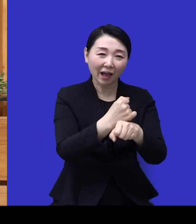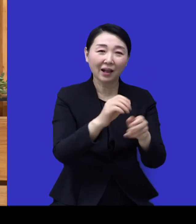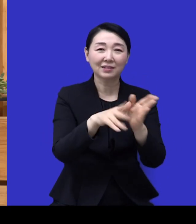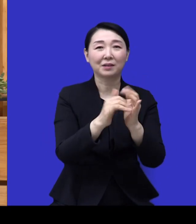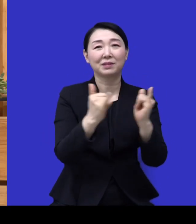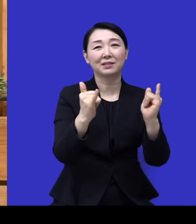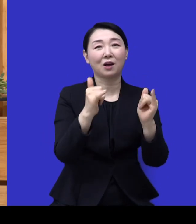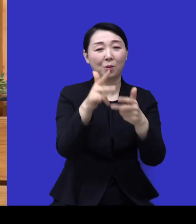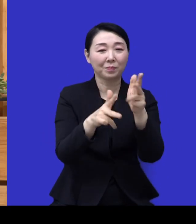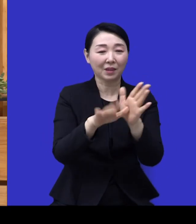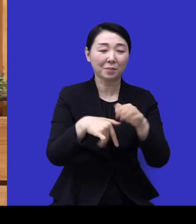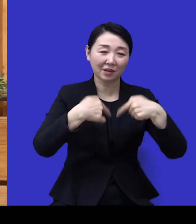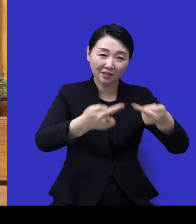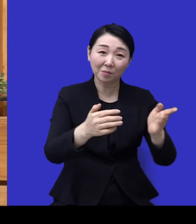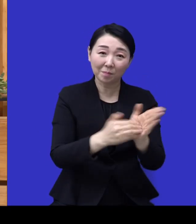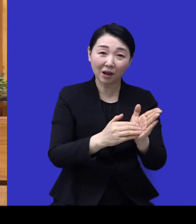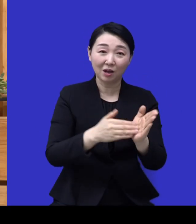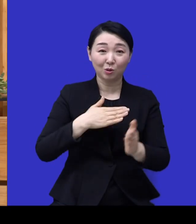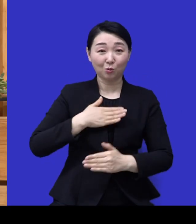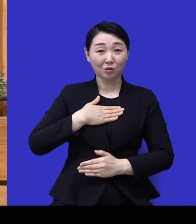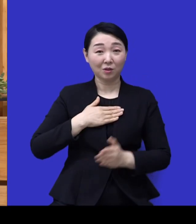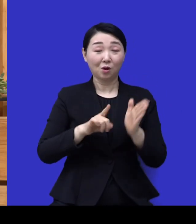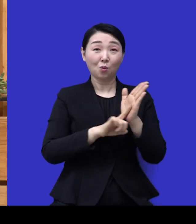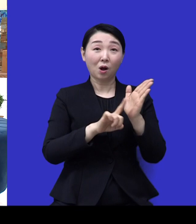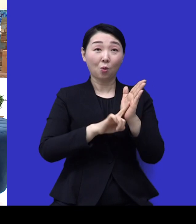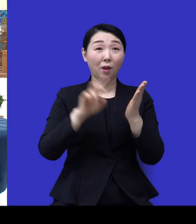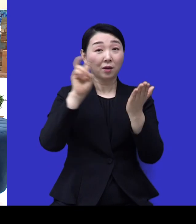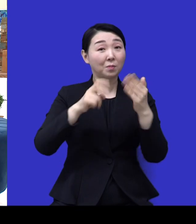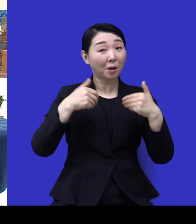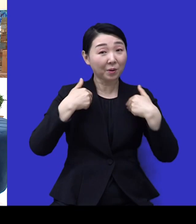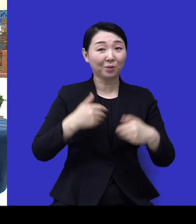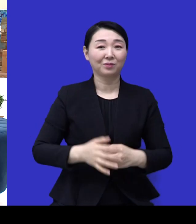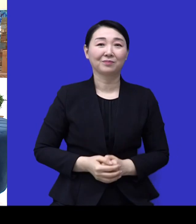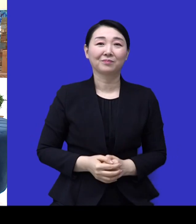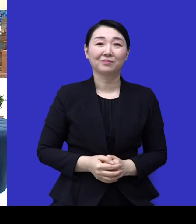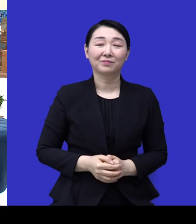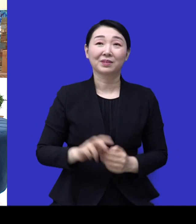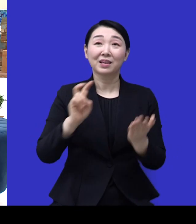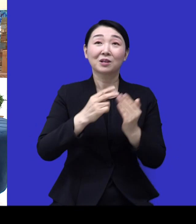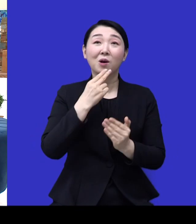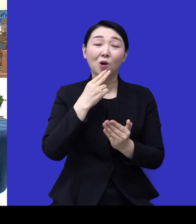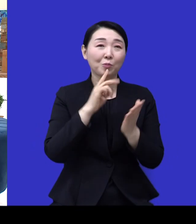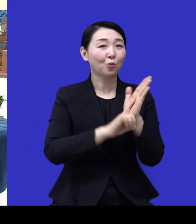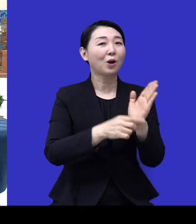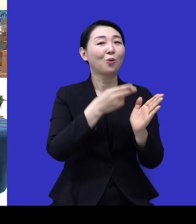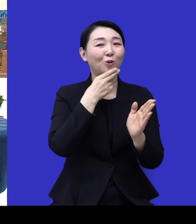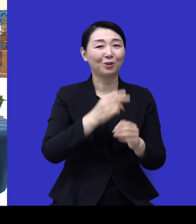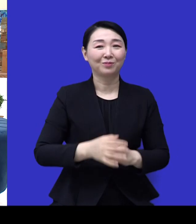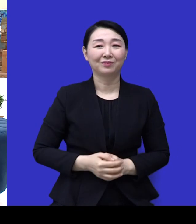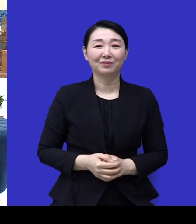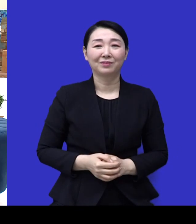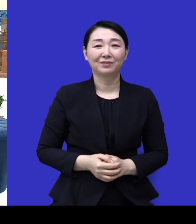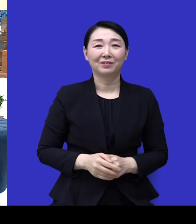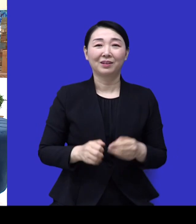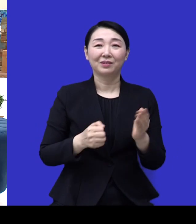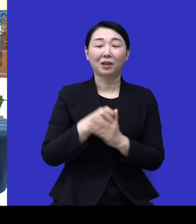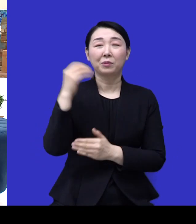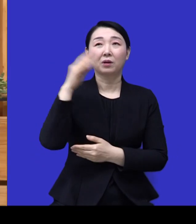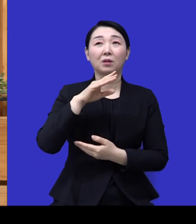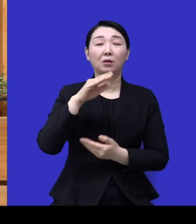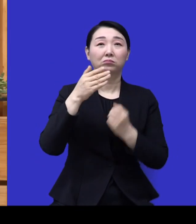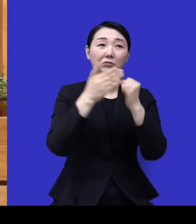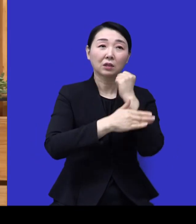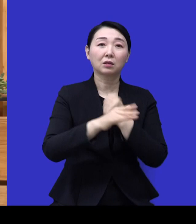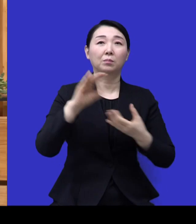같이 동참을 해서 또 저는 또 광고에는 음악이 필요하지 않습니까? 그렇죠. 음악 없는 광고는 네. 없잖아요. 이제 그냥 멈춰있는 사진이